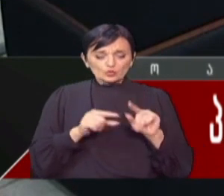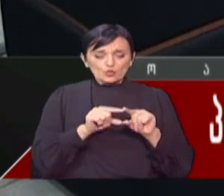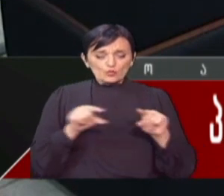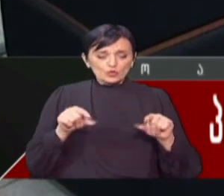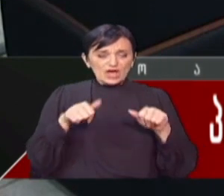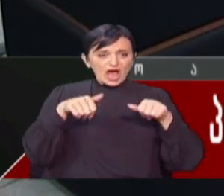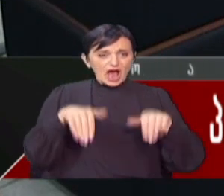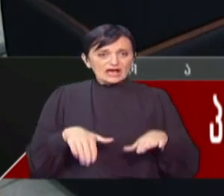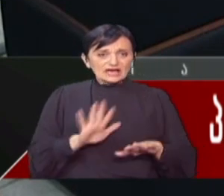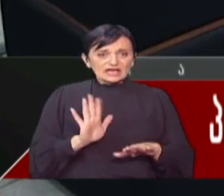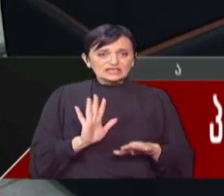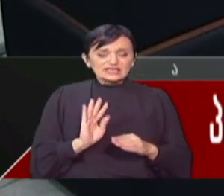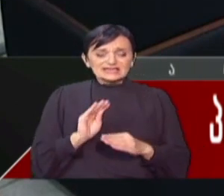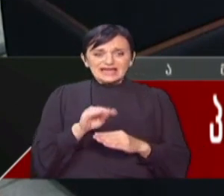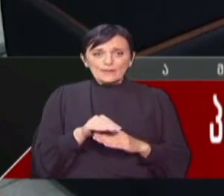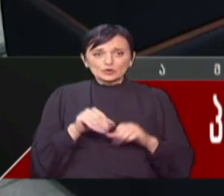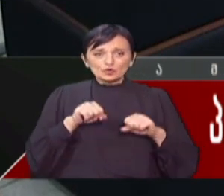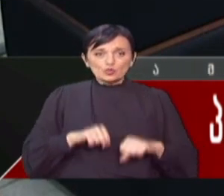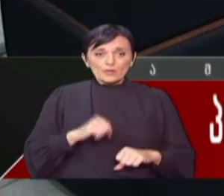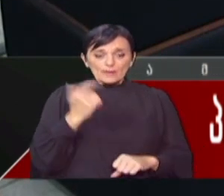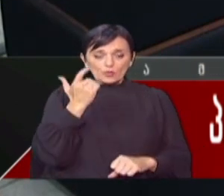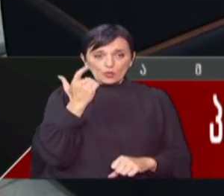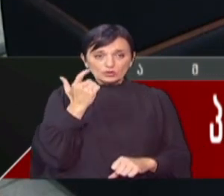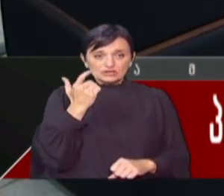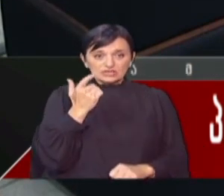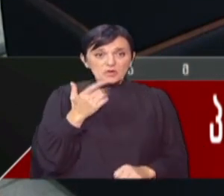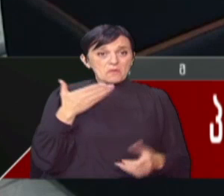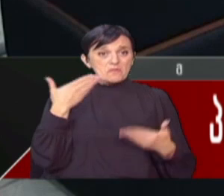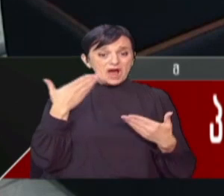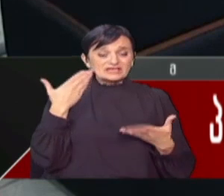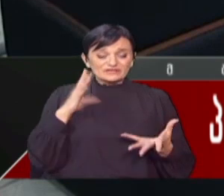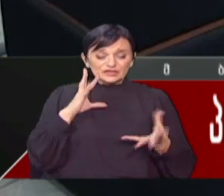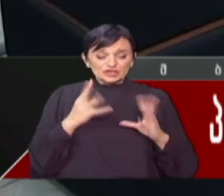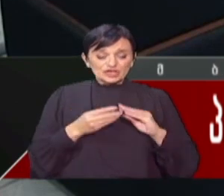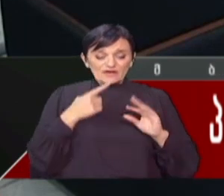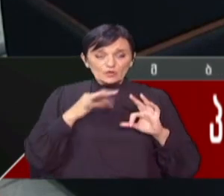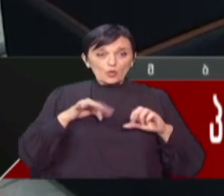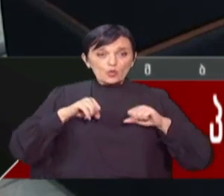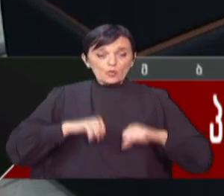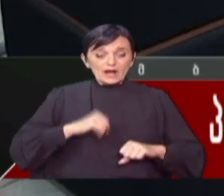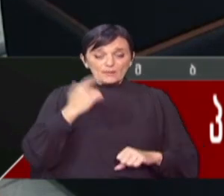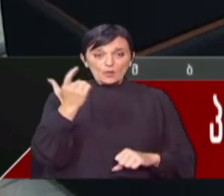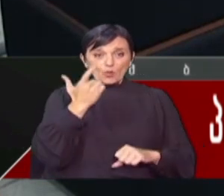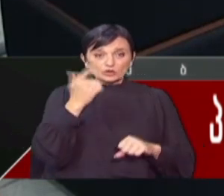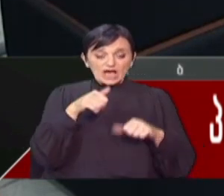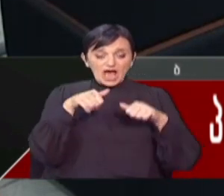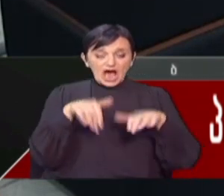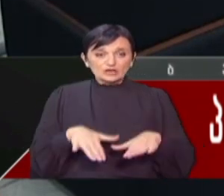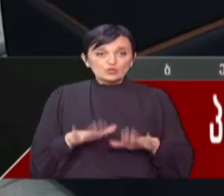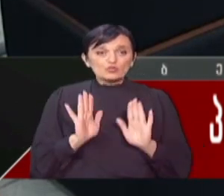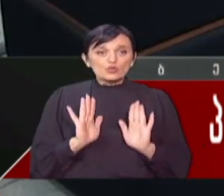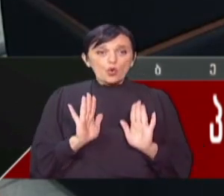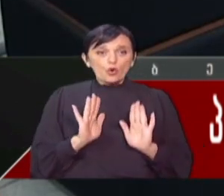ადგენს არავითარ დამატებით უფლებამოსილებას. ანუ მარტივად რომ შევაჯამოთ, უფლებამოსილებას ადგენს